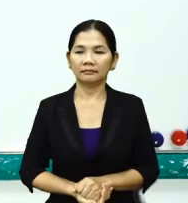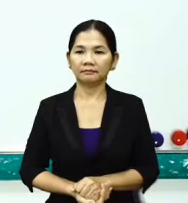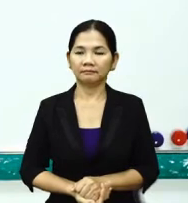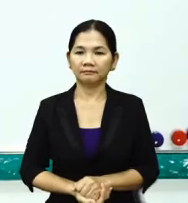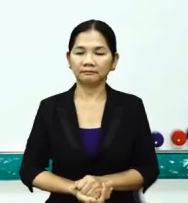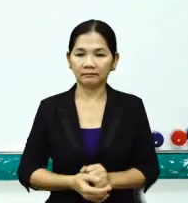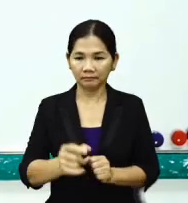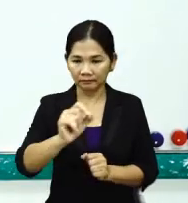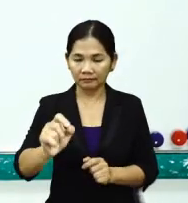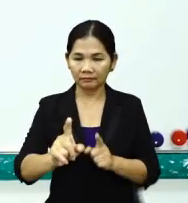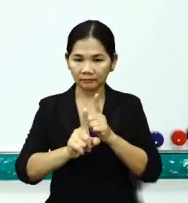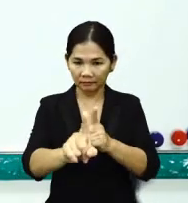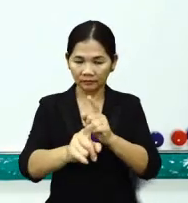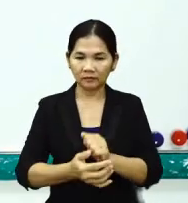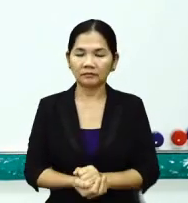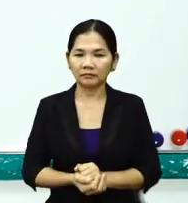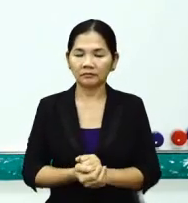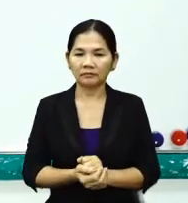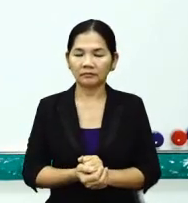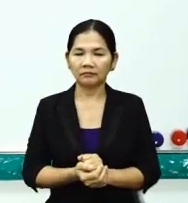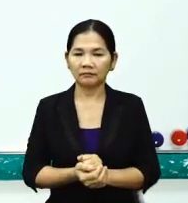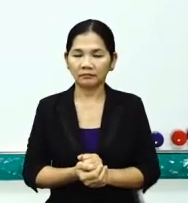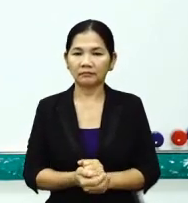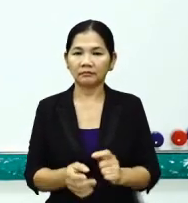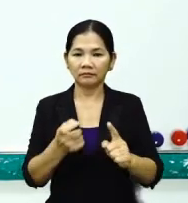chà sẽ bằng to tăng pi